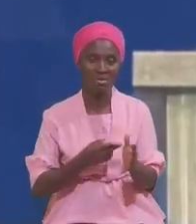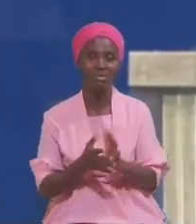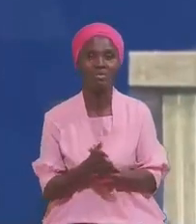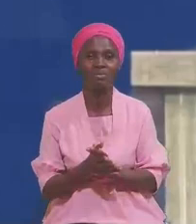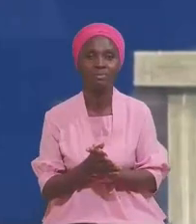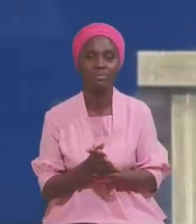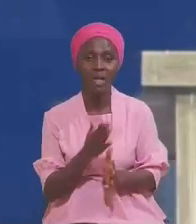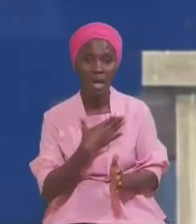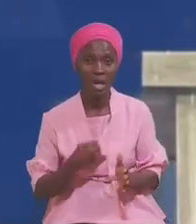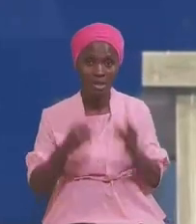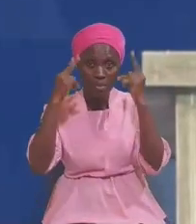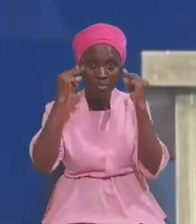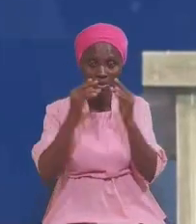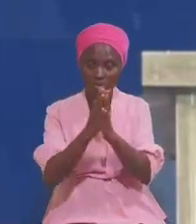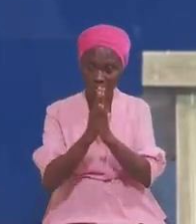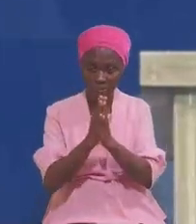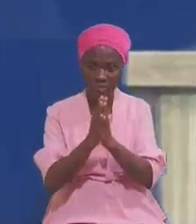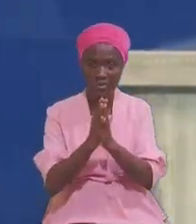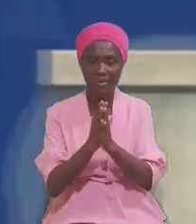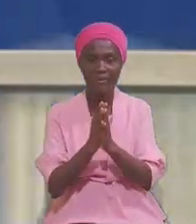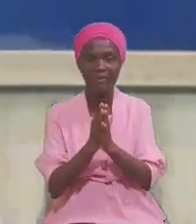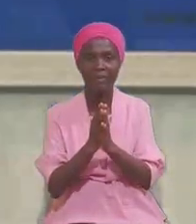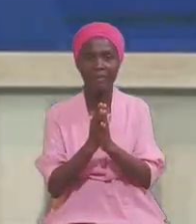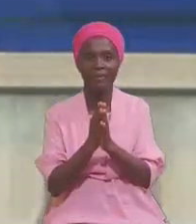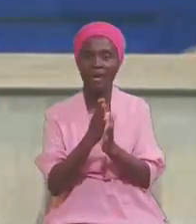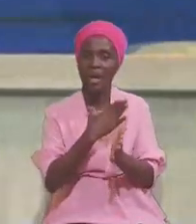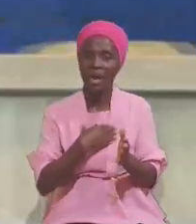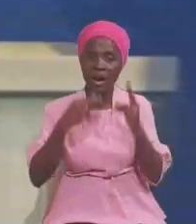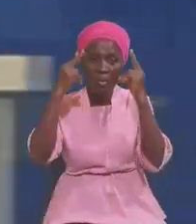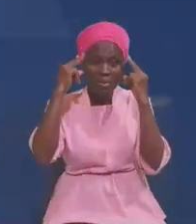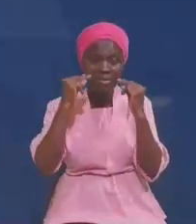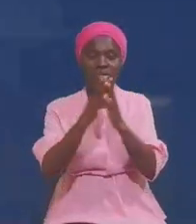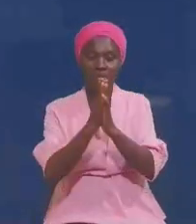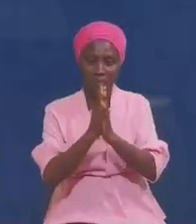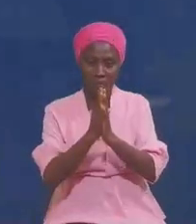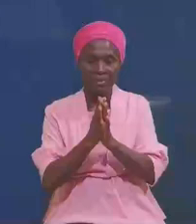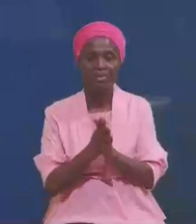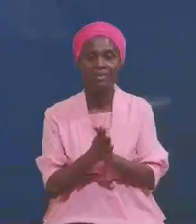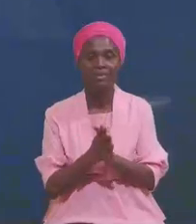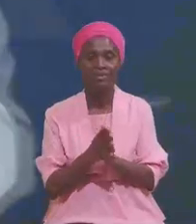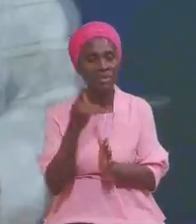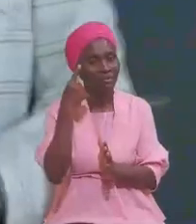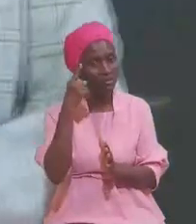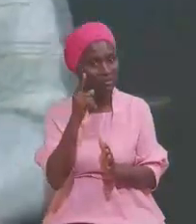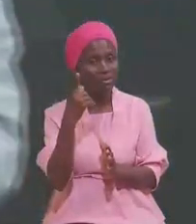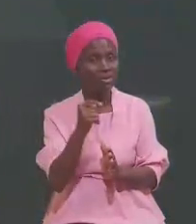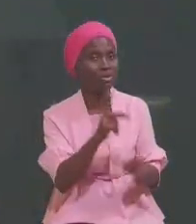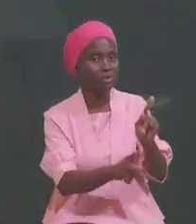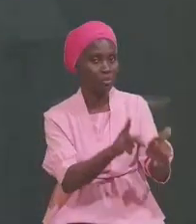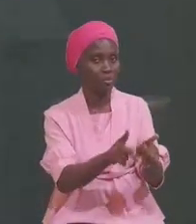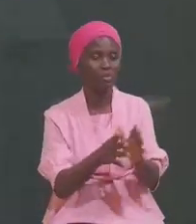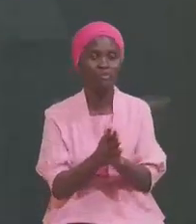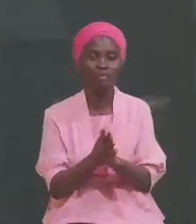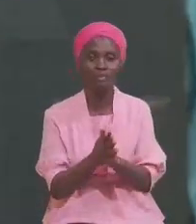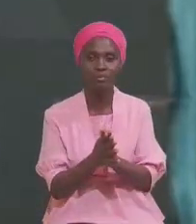Moïse pria pour le peuple. Moïse pria pour le peuple.